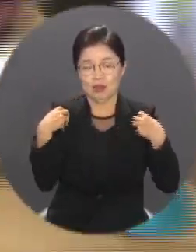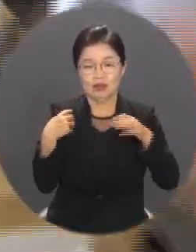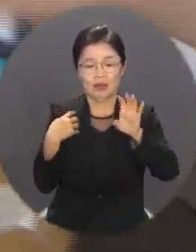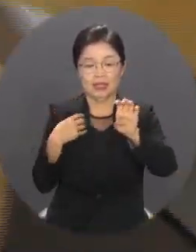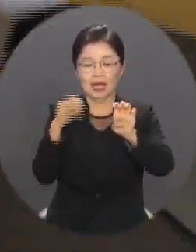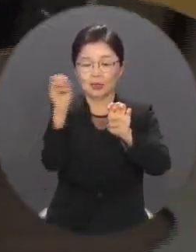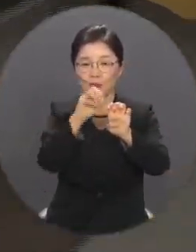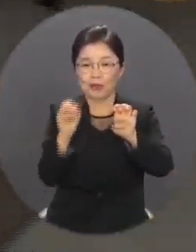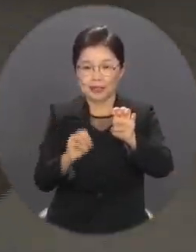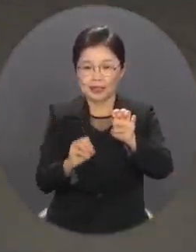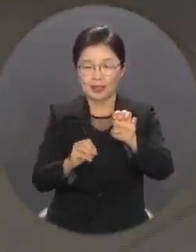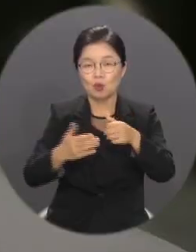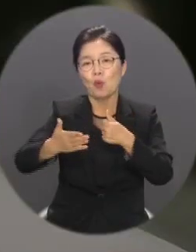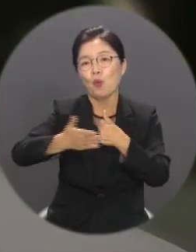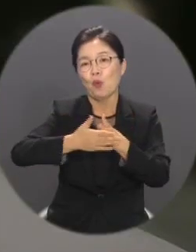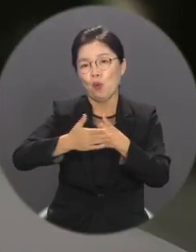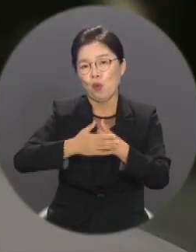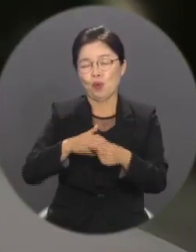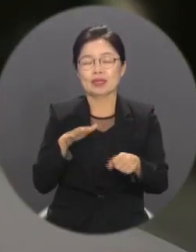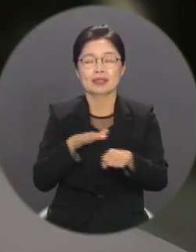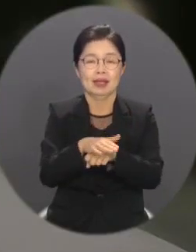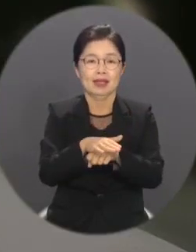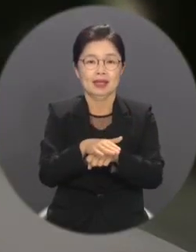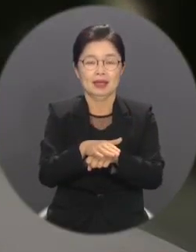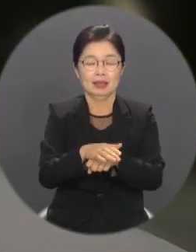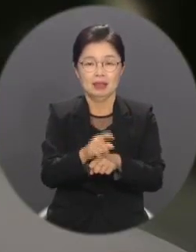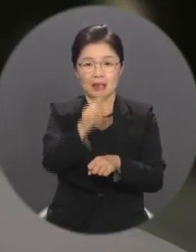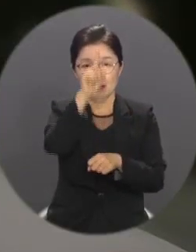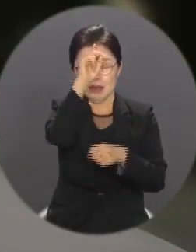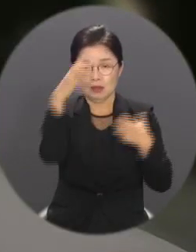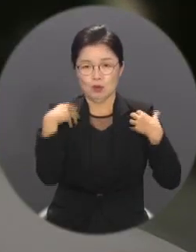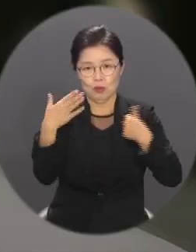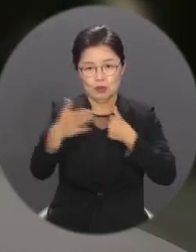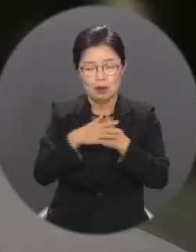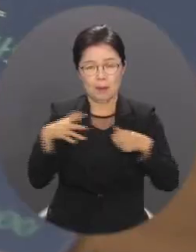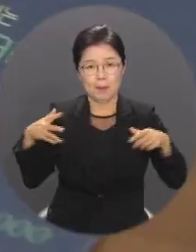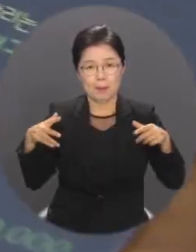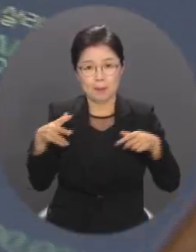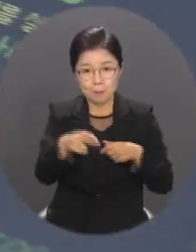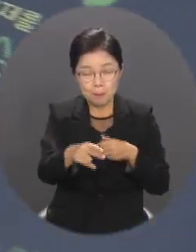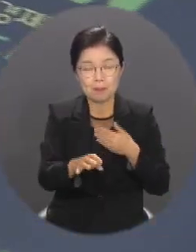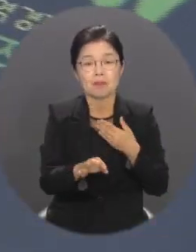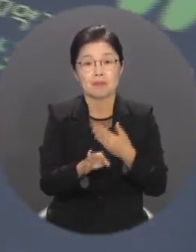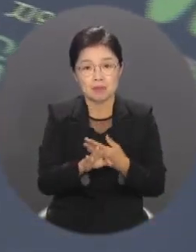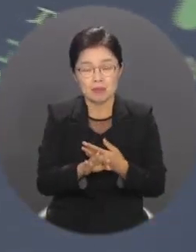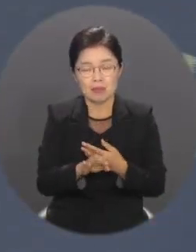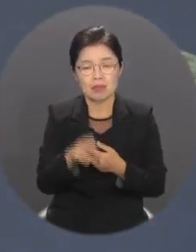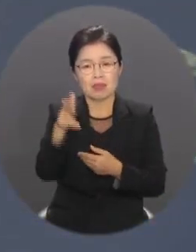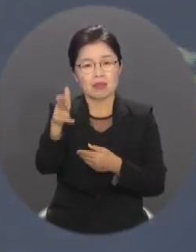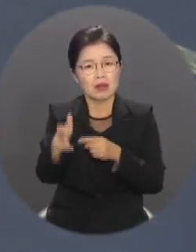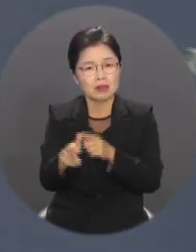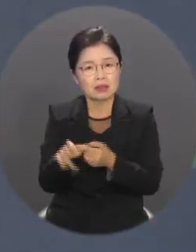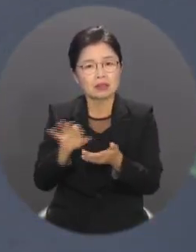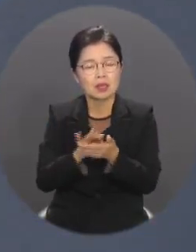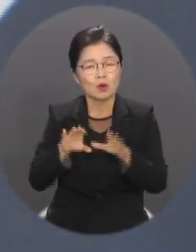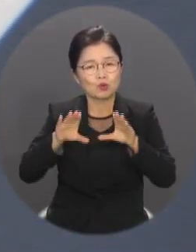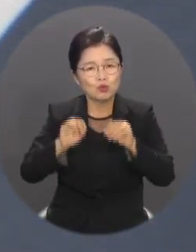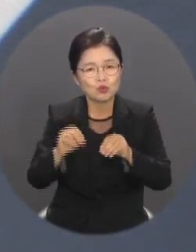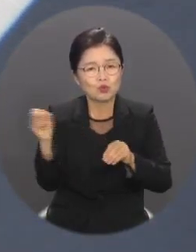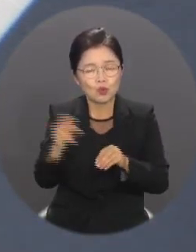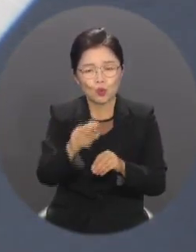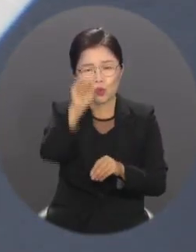보존 받게 되는 것입니다 그런데 국고 지원이 끊기면서 상생 카드를 중단하거나 막대한 예산을 광주시가 오롯이